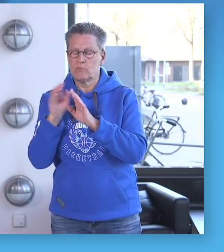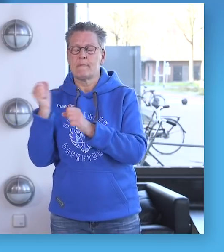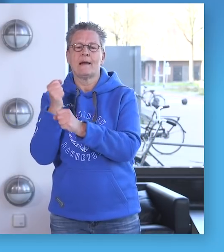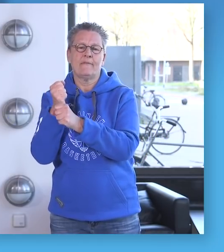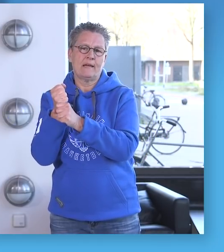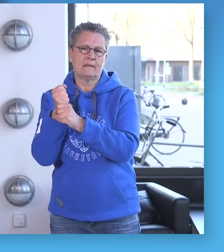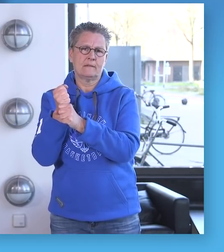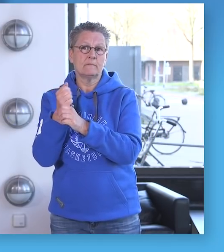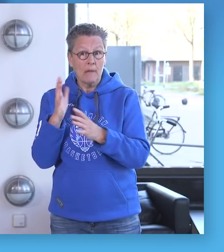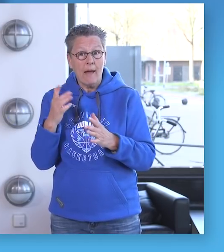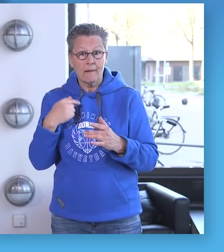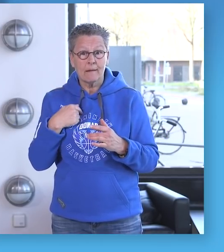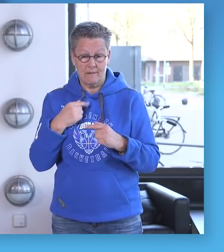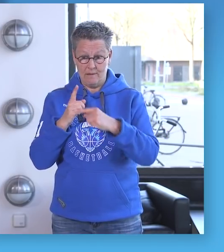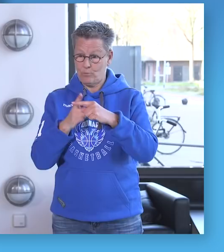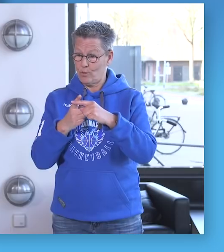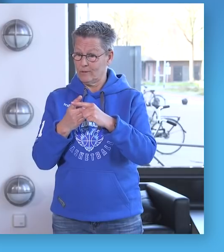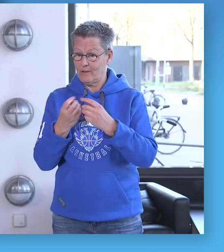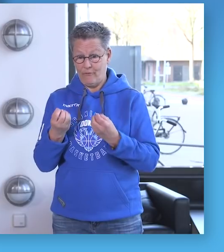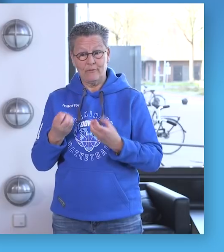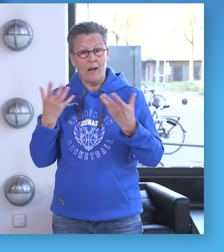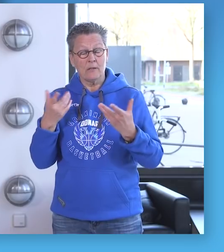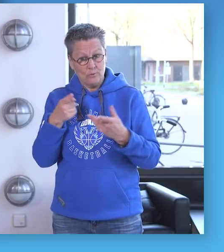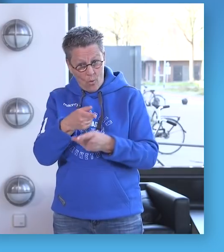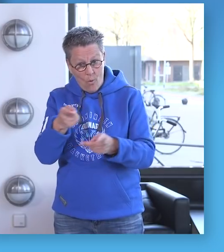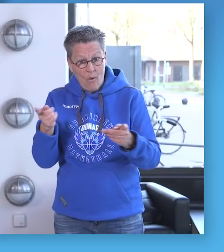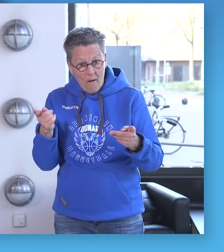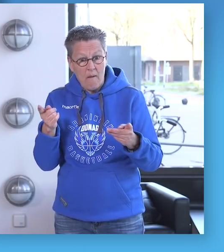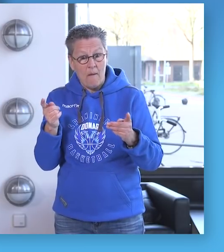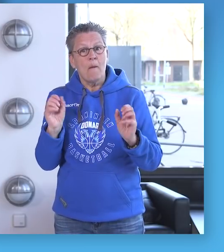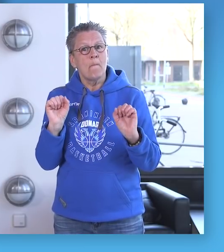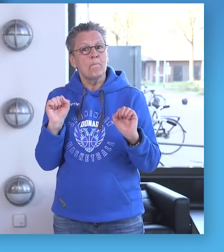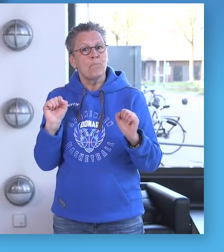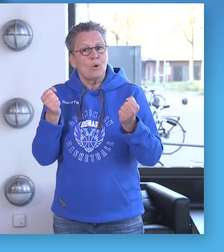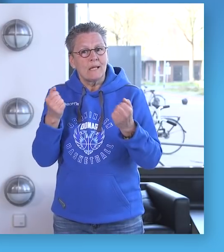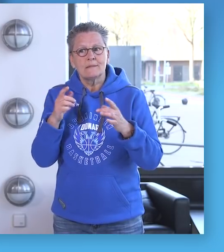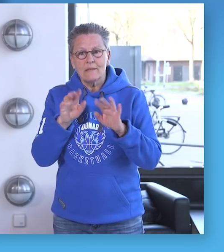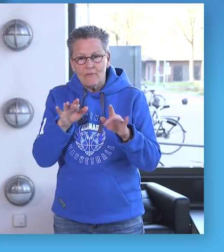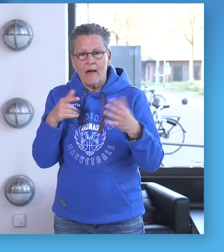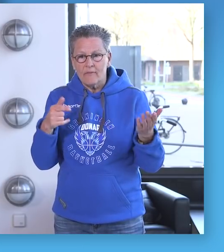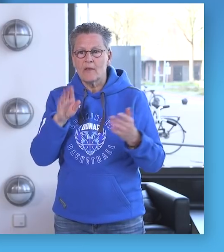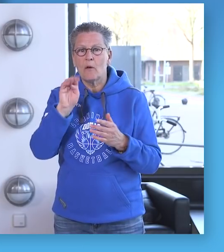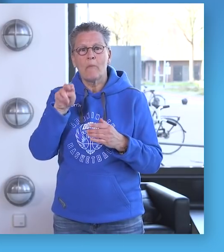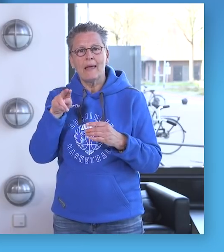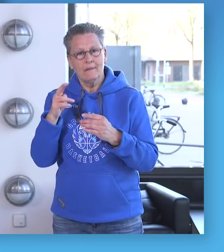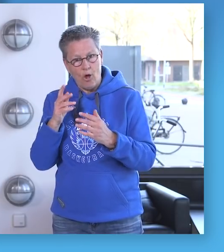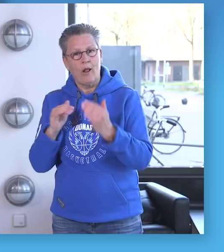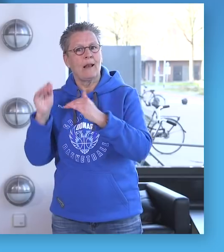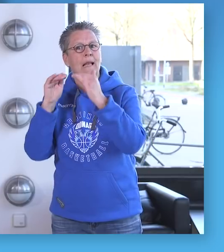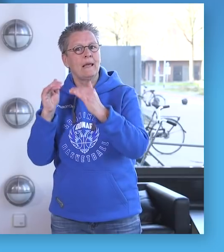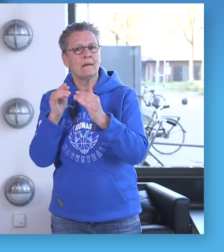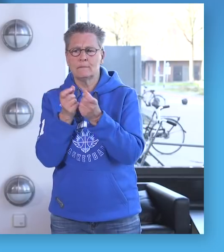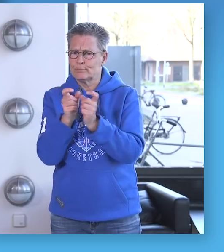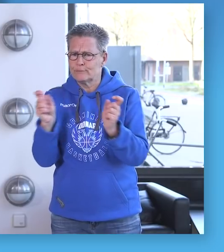ik ben eigenlijk positief verrast over de uitkomsten van de potentie van in alle facetten van zo'n Benelink. Zowel voor de fans,